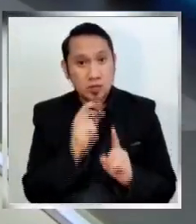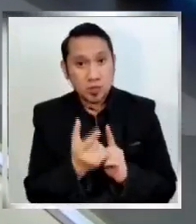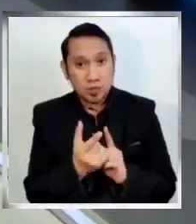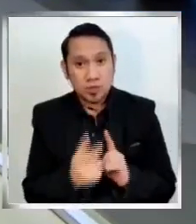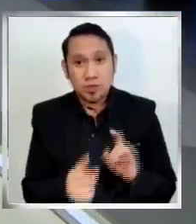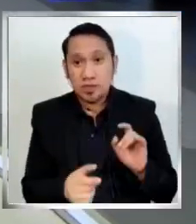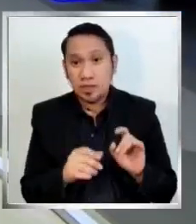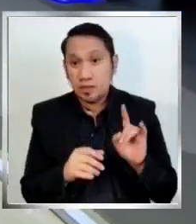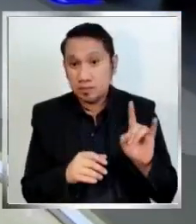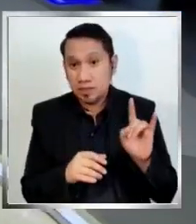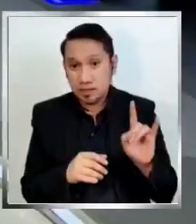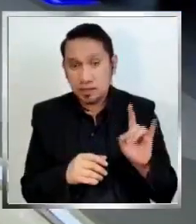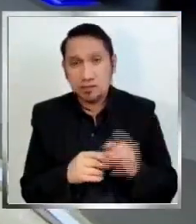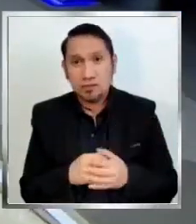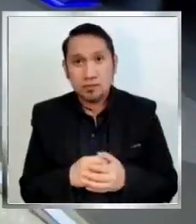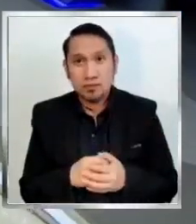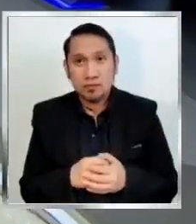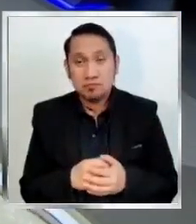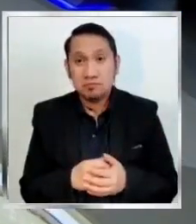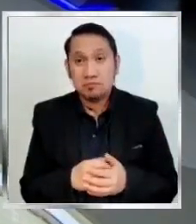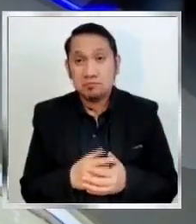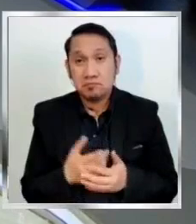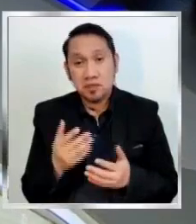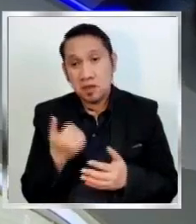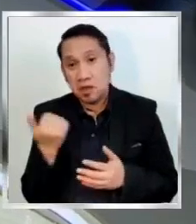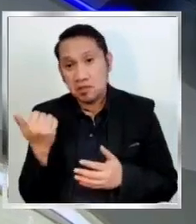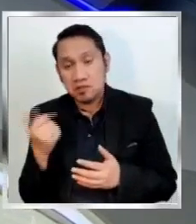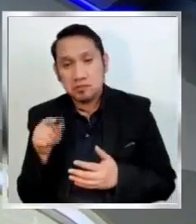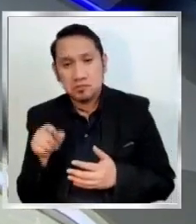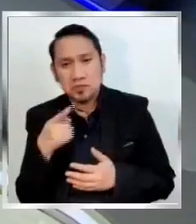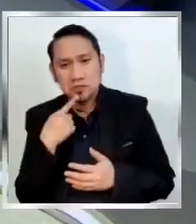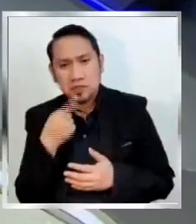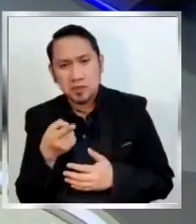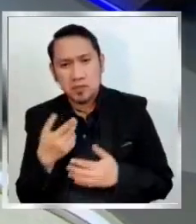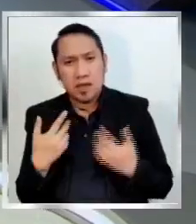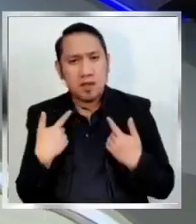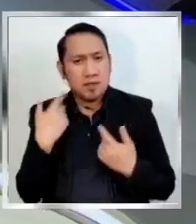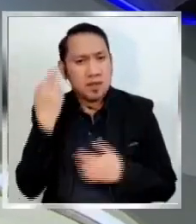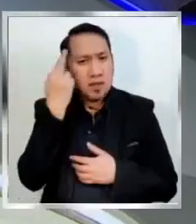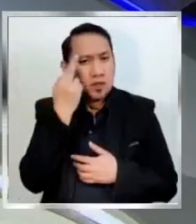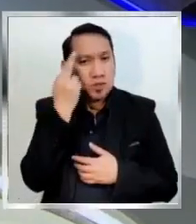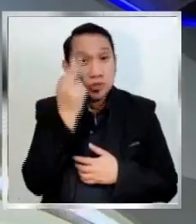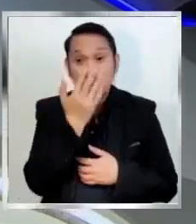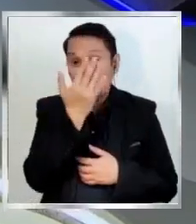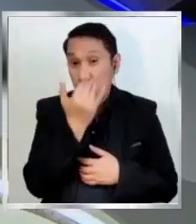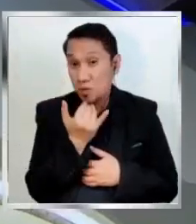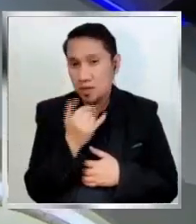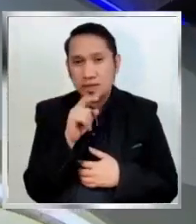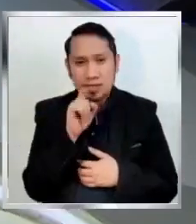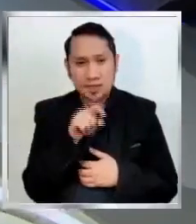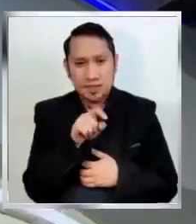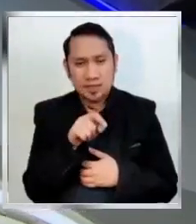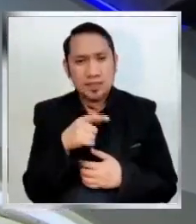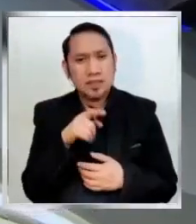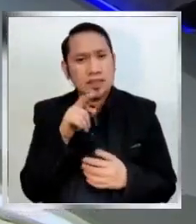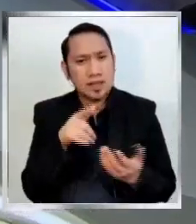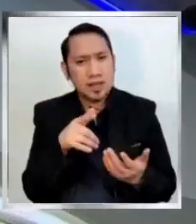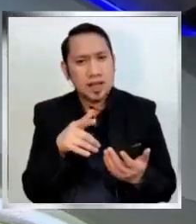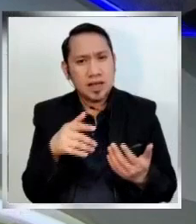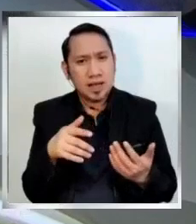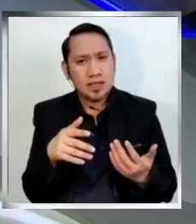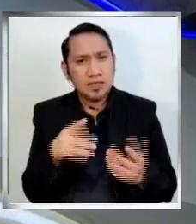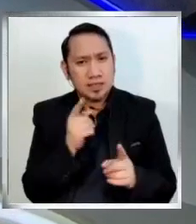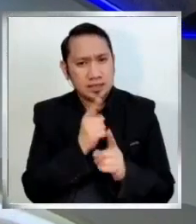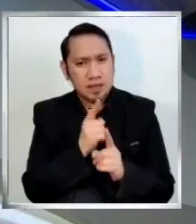kabataan. Sang-ayon diyan ang isa pa na sinabing may dahilan kung bakit kailangan nasa legal age ang maaaring gumawa